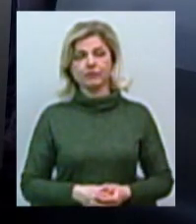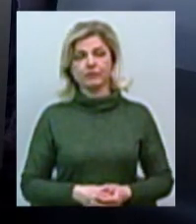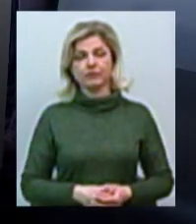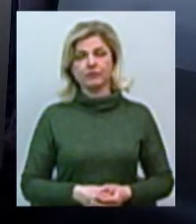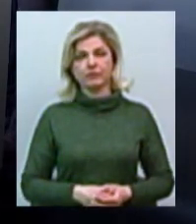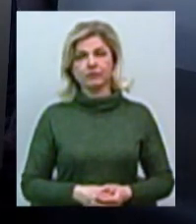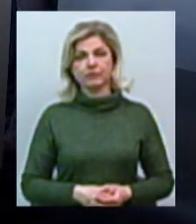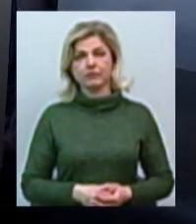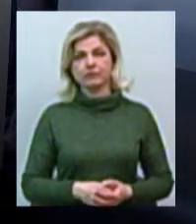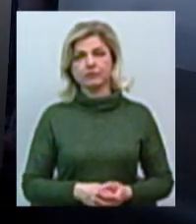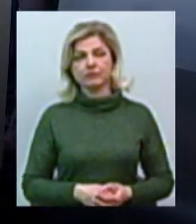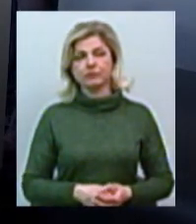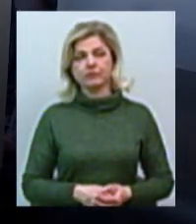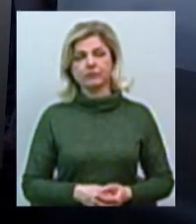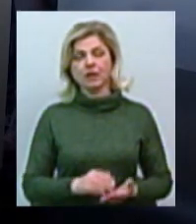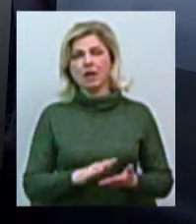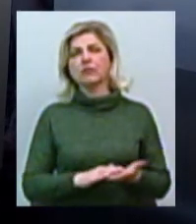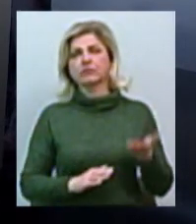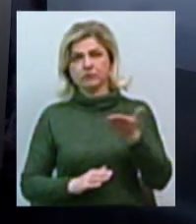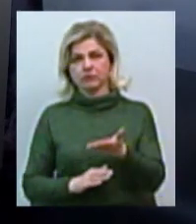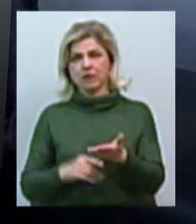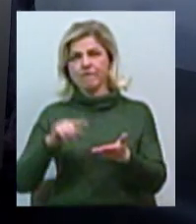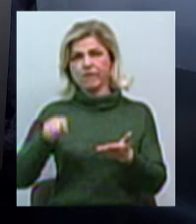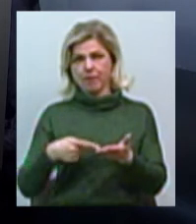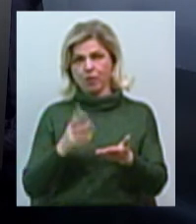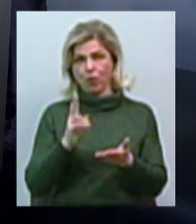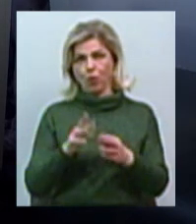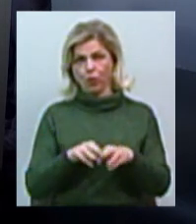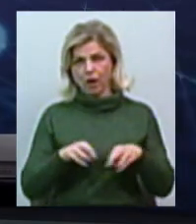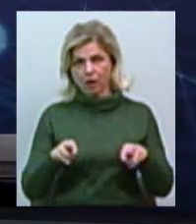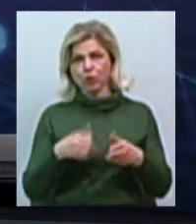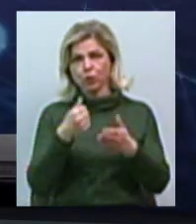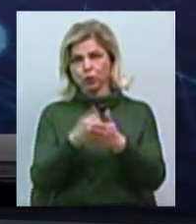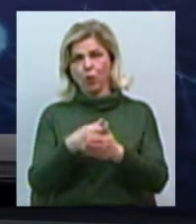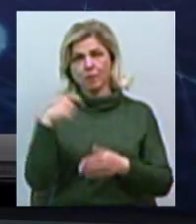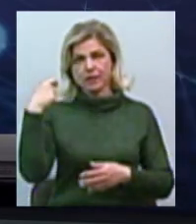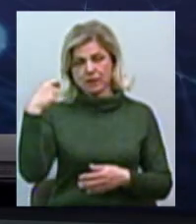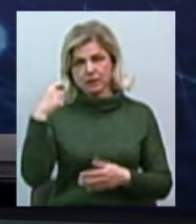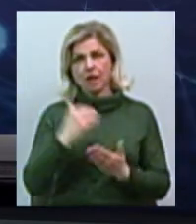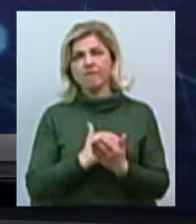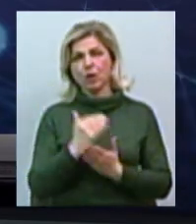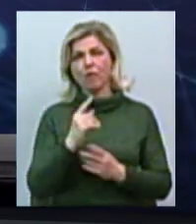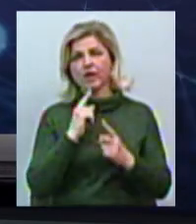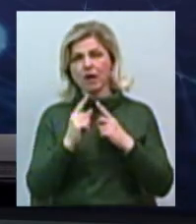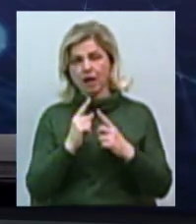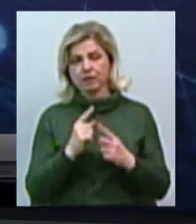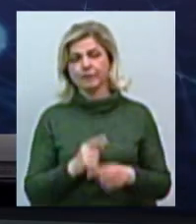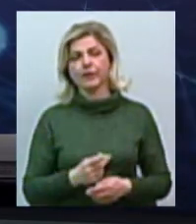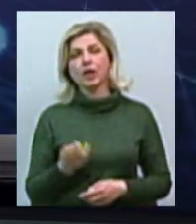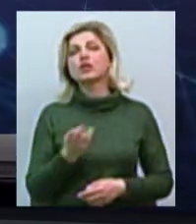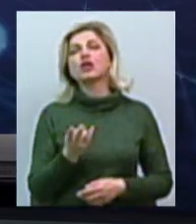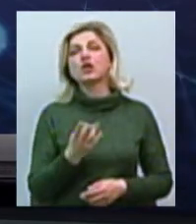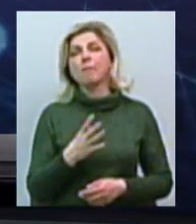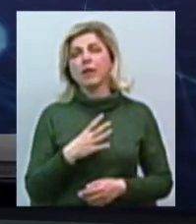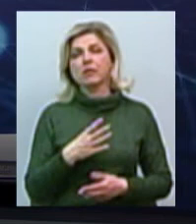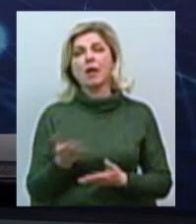Висунуто ряд вимог до уряду, до президента, до Верховної Ради. До речі, на віче був